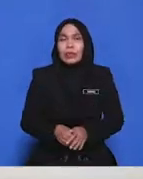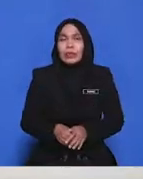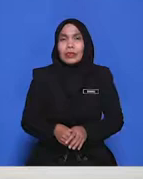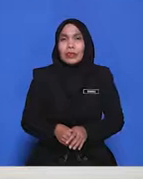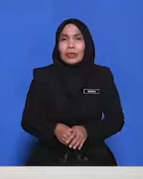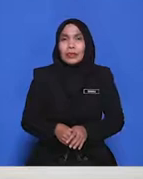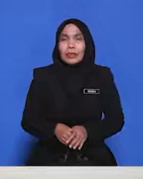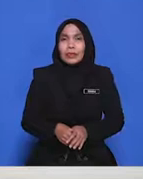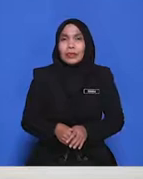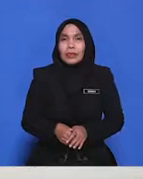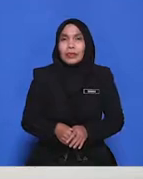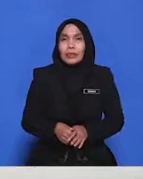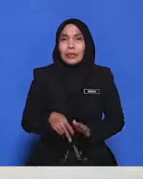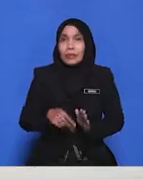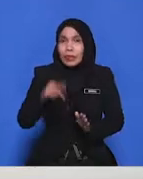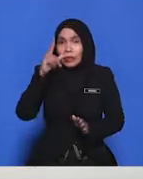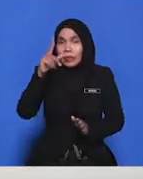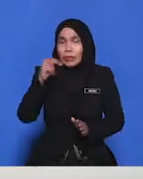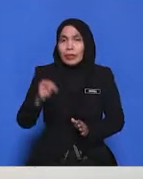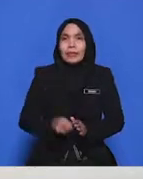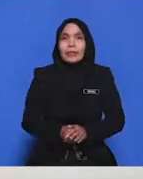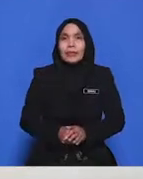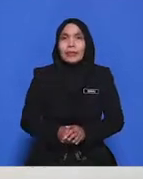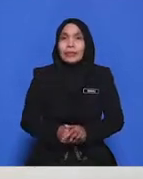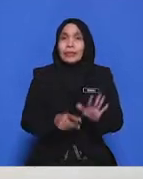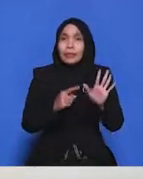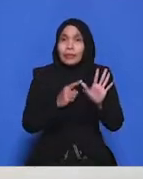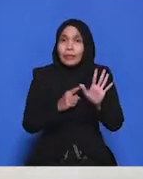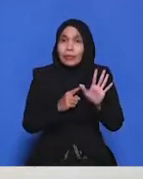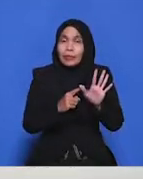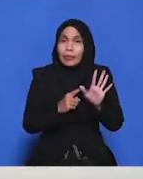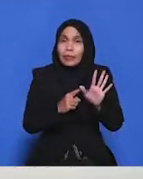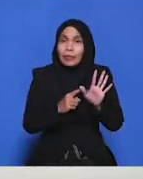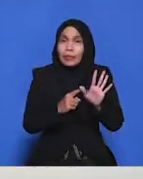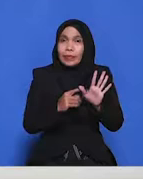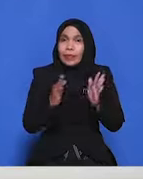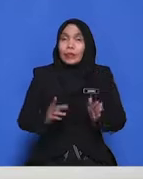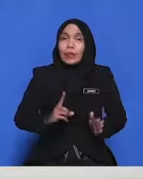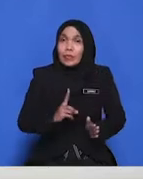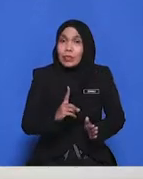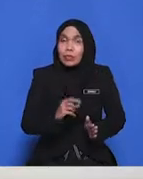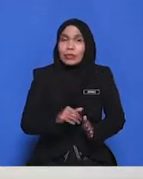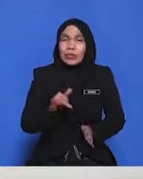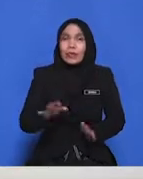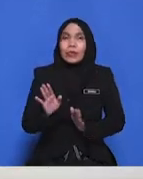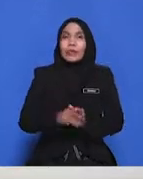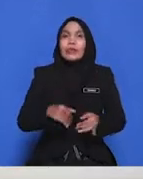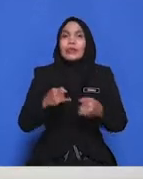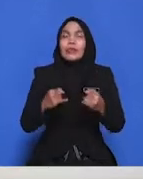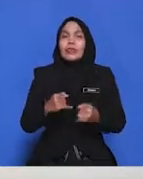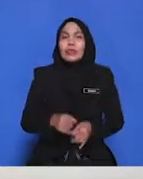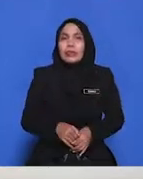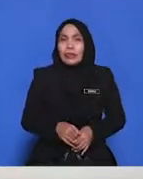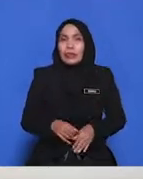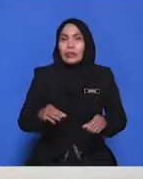cahaya pada retina. Sharif Al-Idrisi pula, orang Islam yang berjaya membuat peta